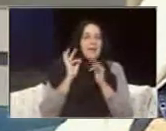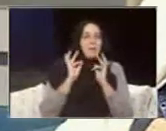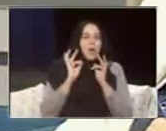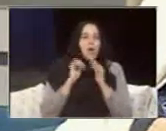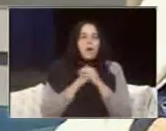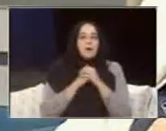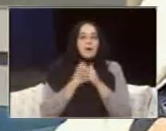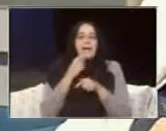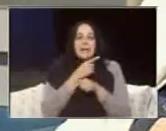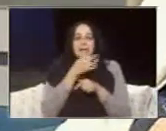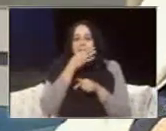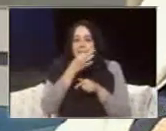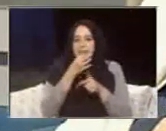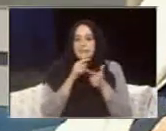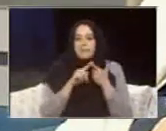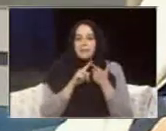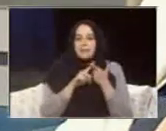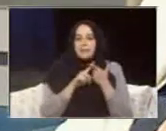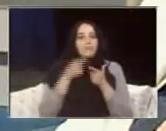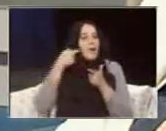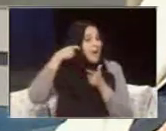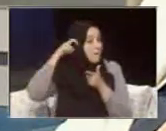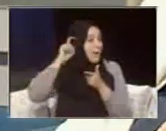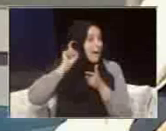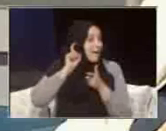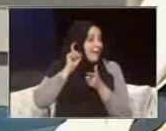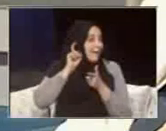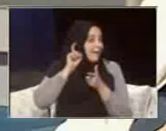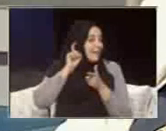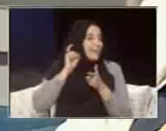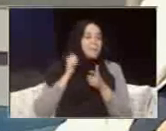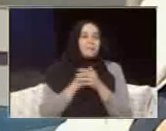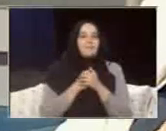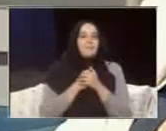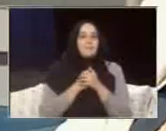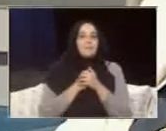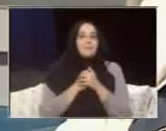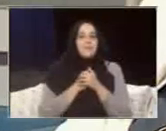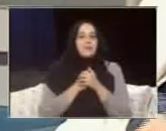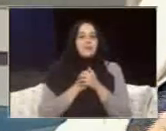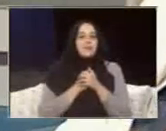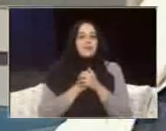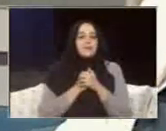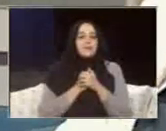عندي دي زطرين حطوا في ودنية. نعم.